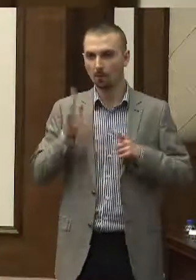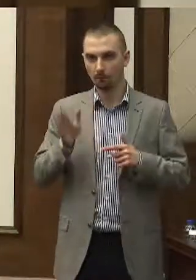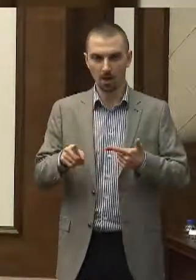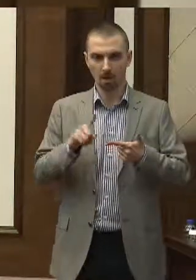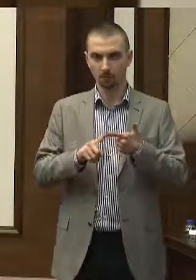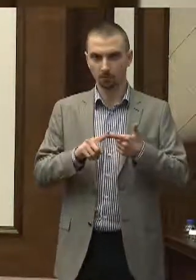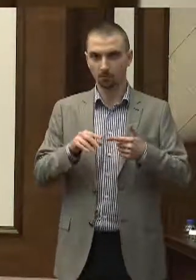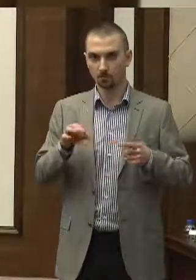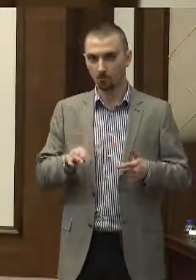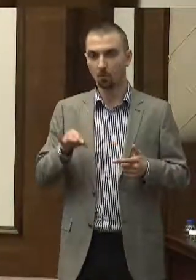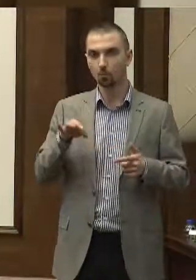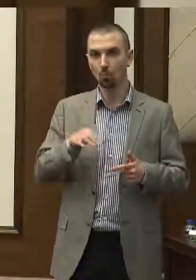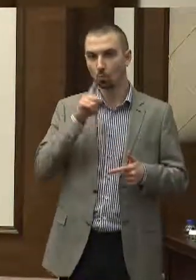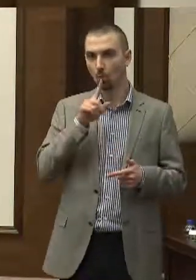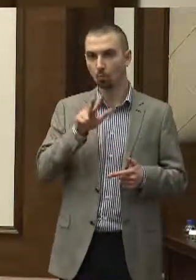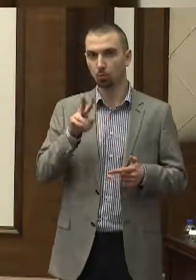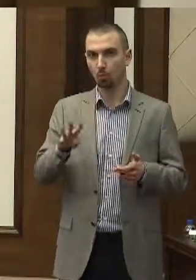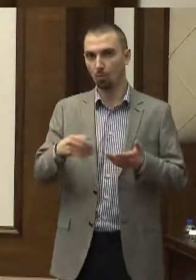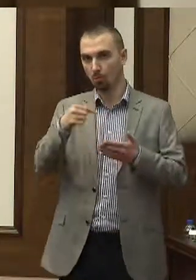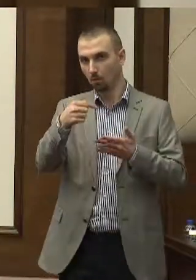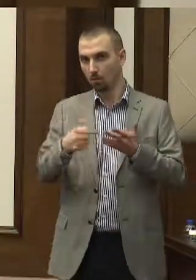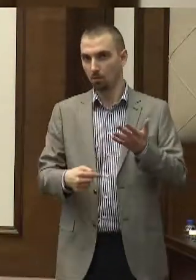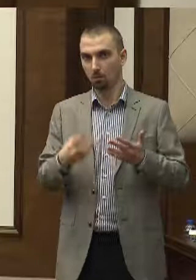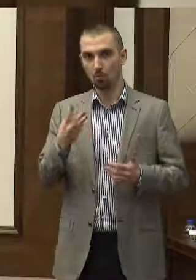130. sırada yer almaktadır.